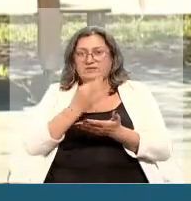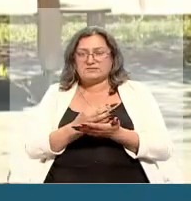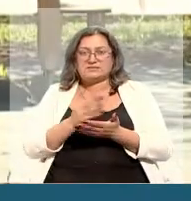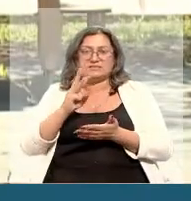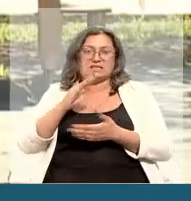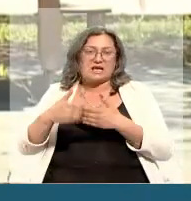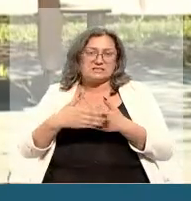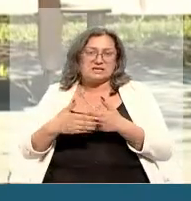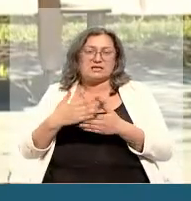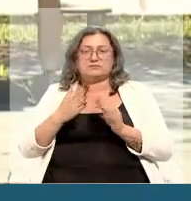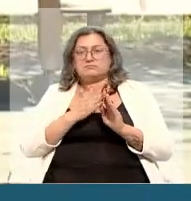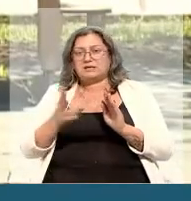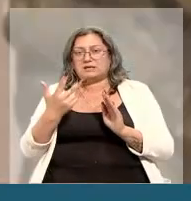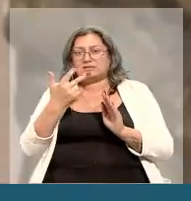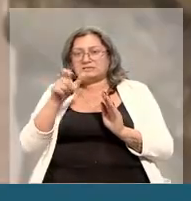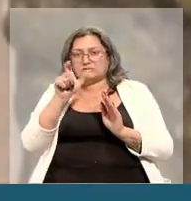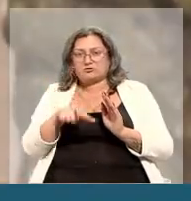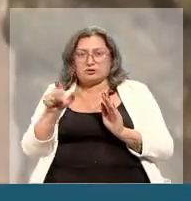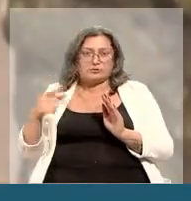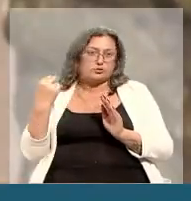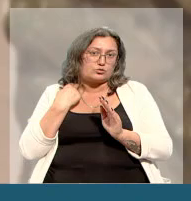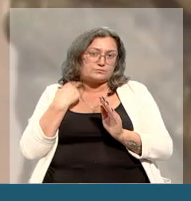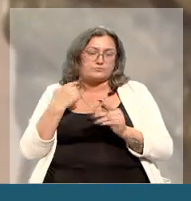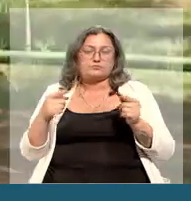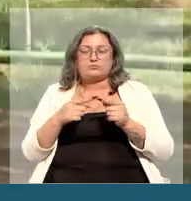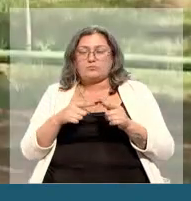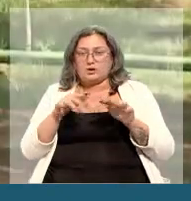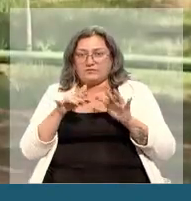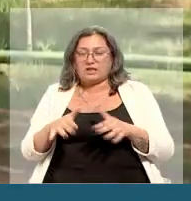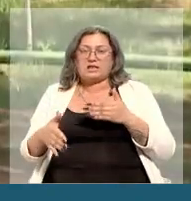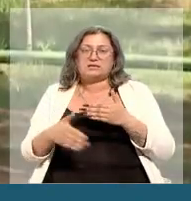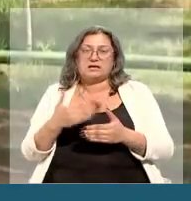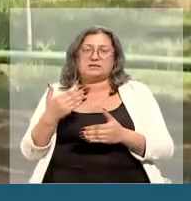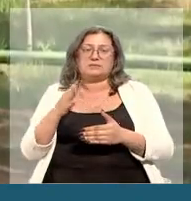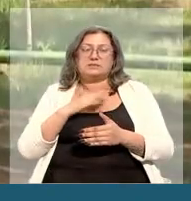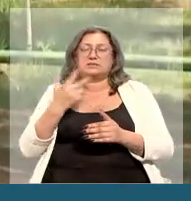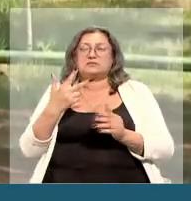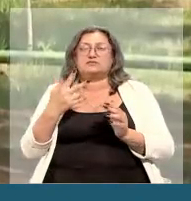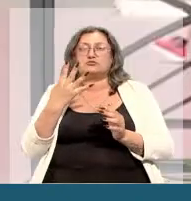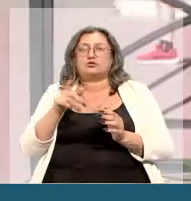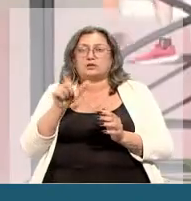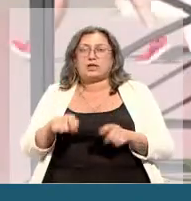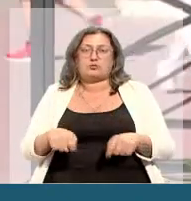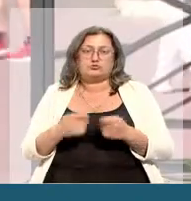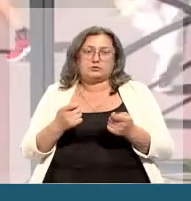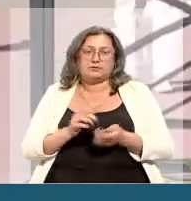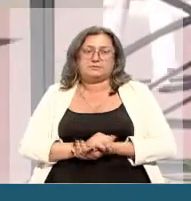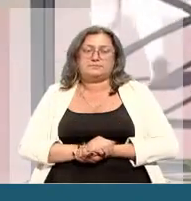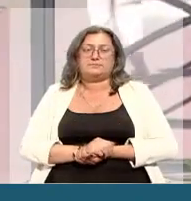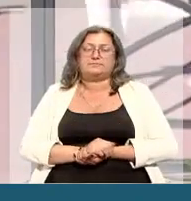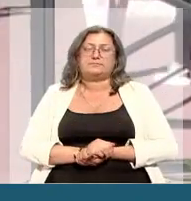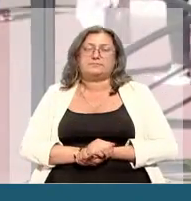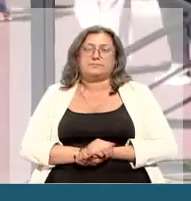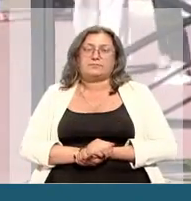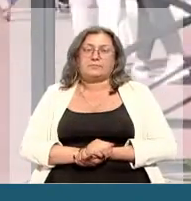ответственности привлекли свыше 300 должников. В рамках уголовной ответственности наказание понесли 34 нарушителя. Гульзада